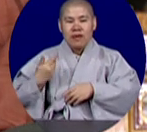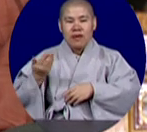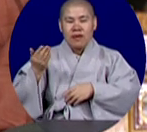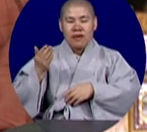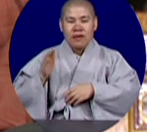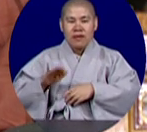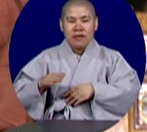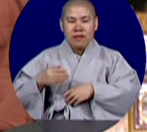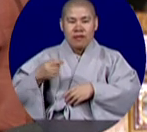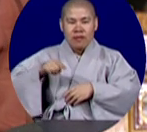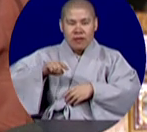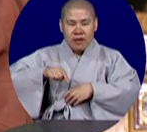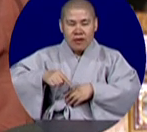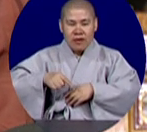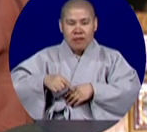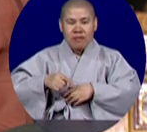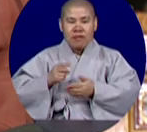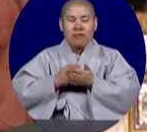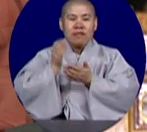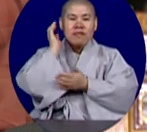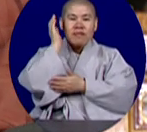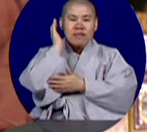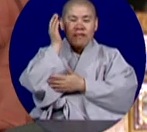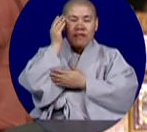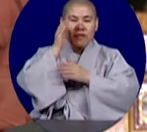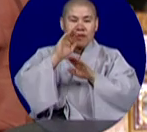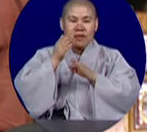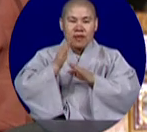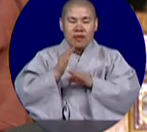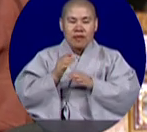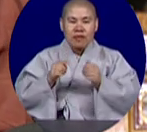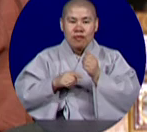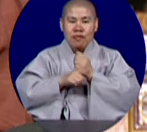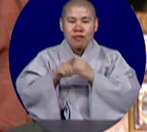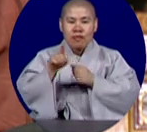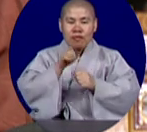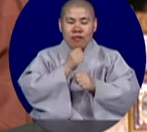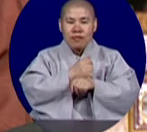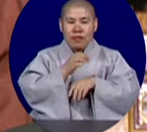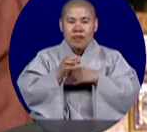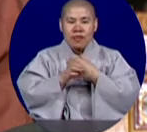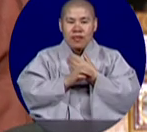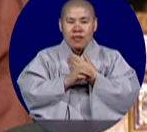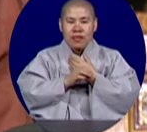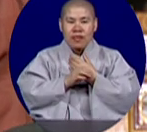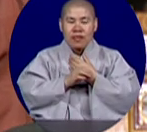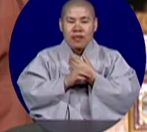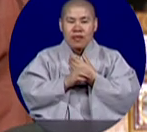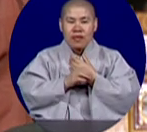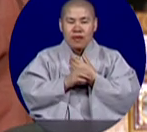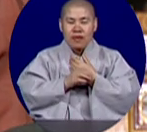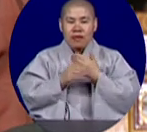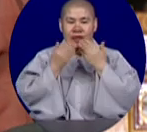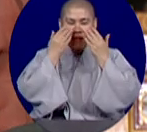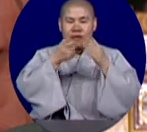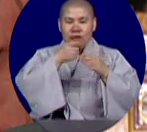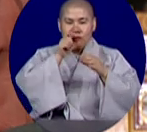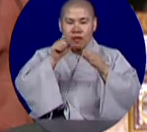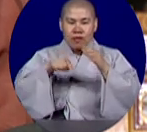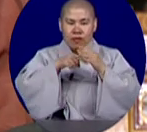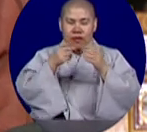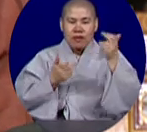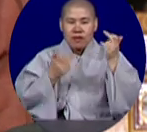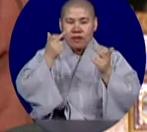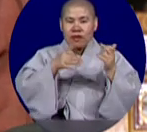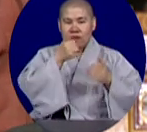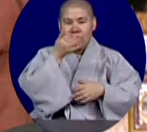있어요. 그게 무슨 법문인가? 자, 분명히 물속에 산이 보이는데